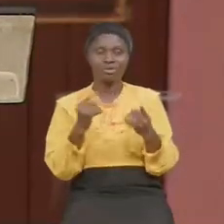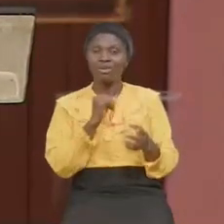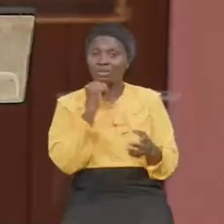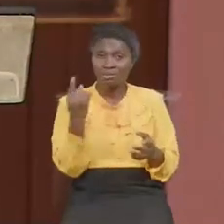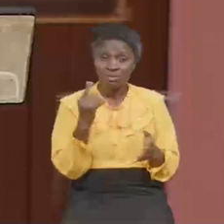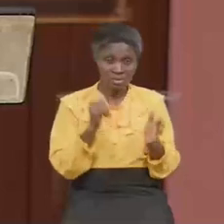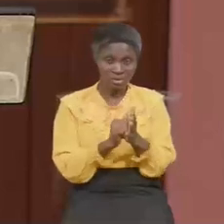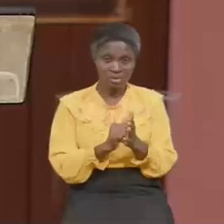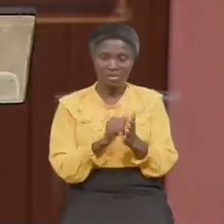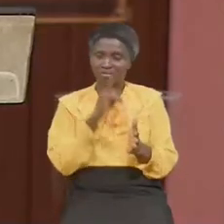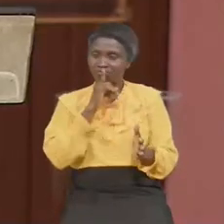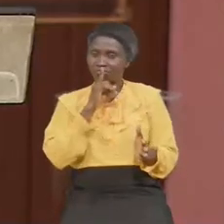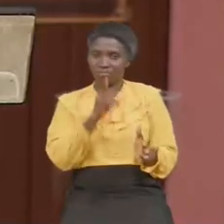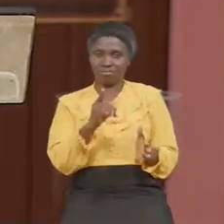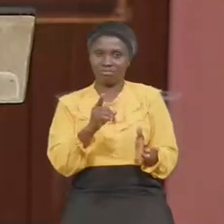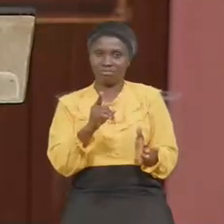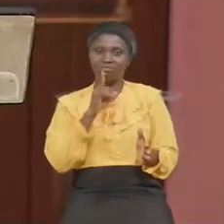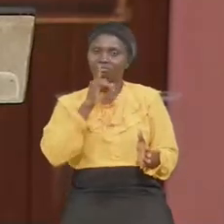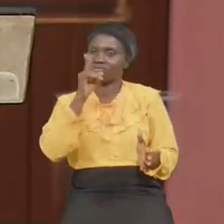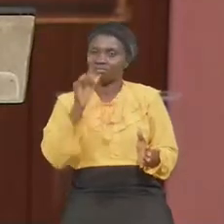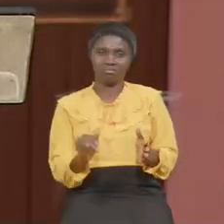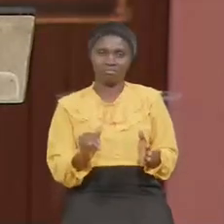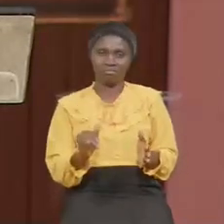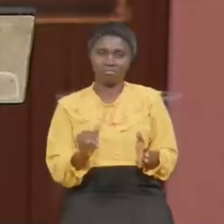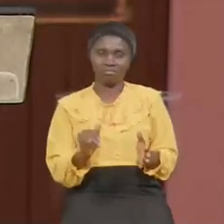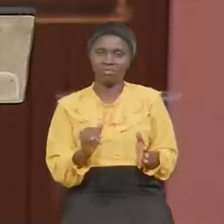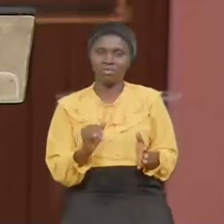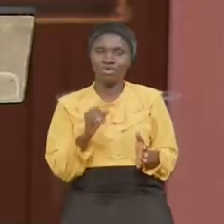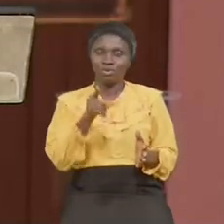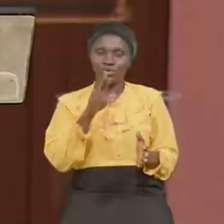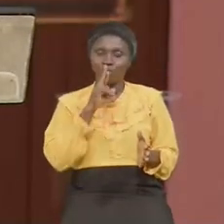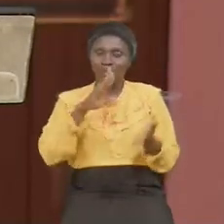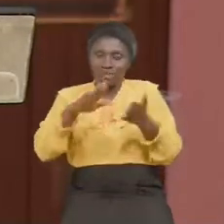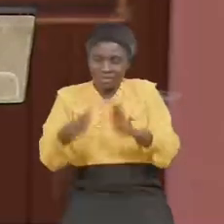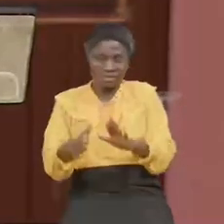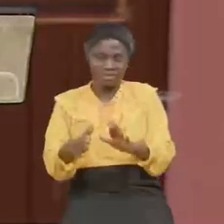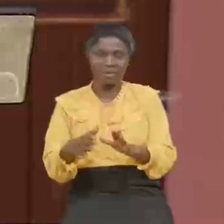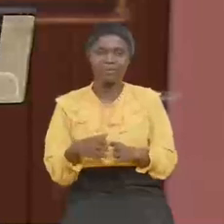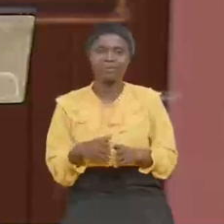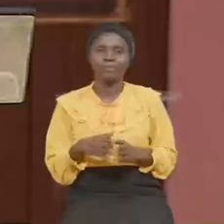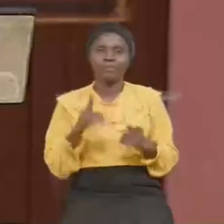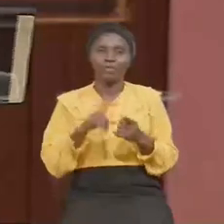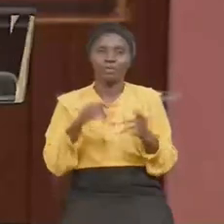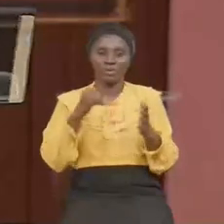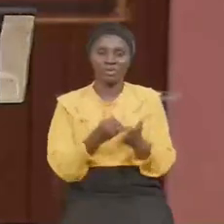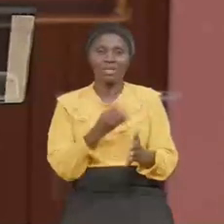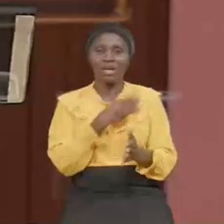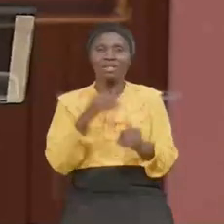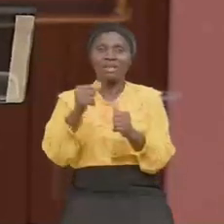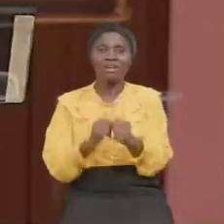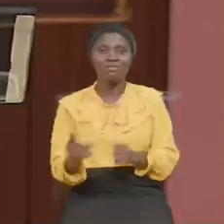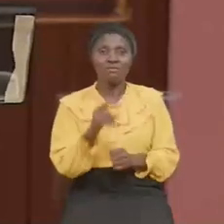effet, dans le sens vrai même du terme, profondément même, et partout où tu vas, ta